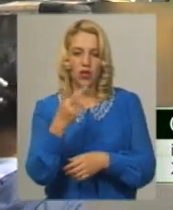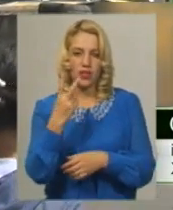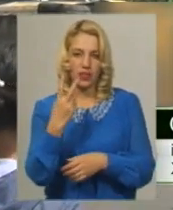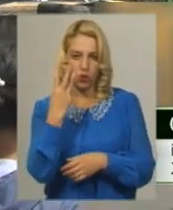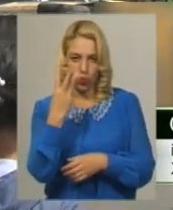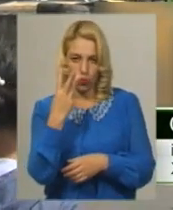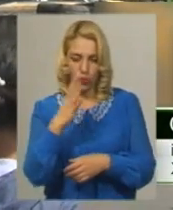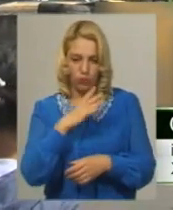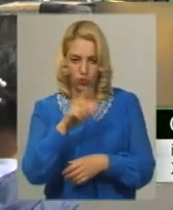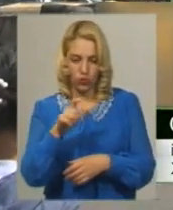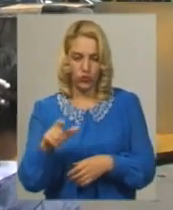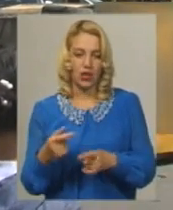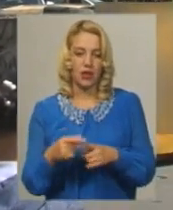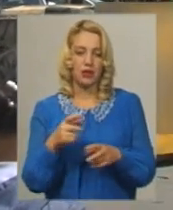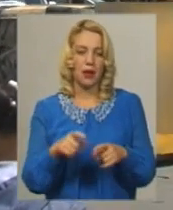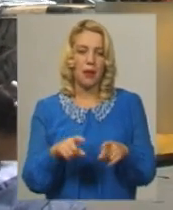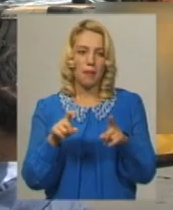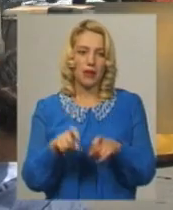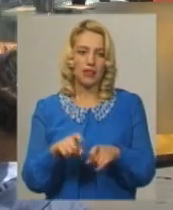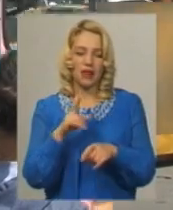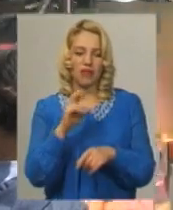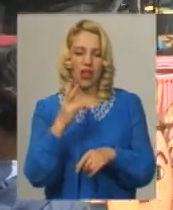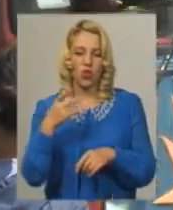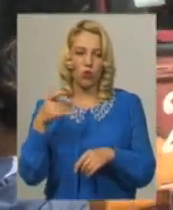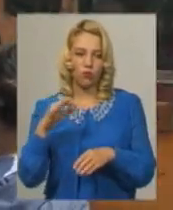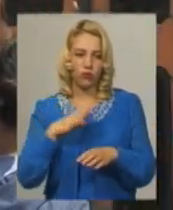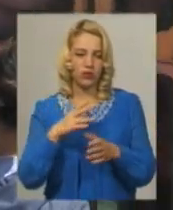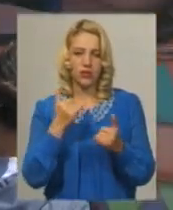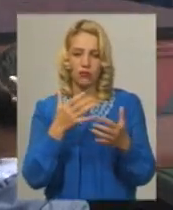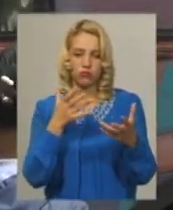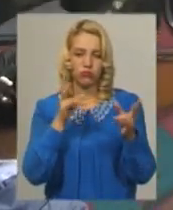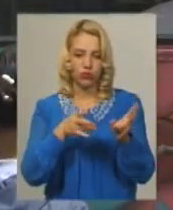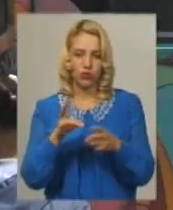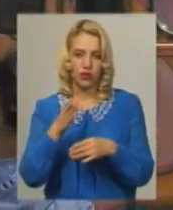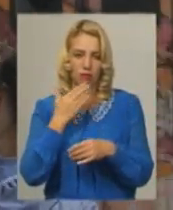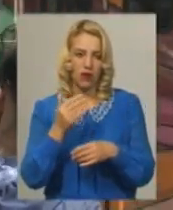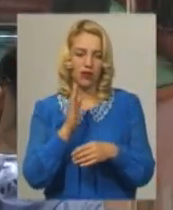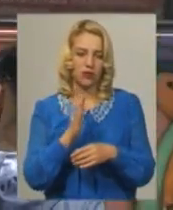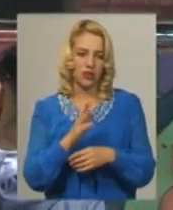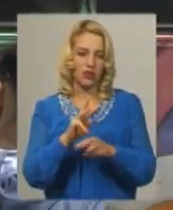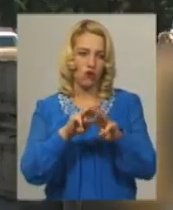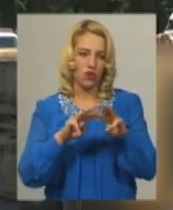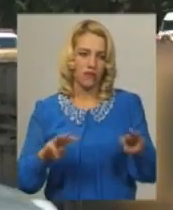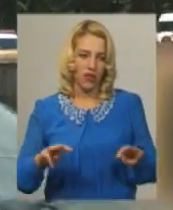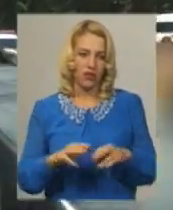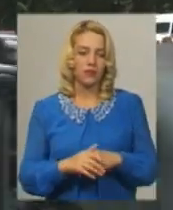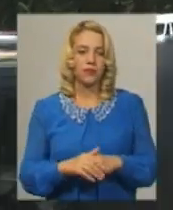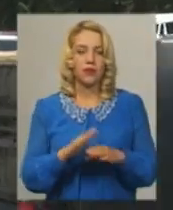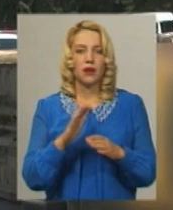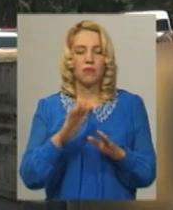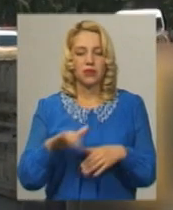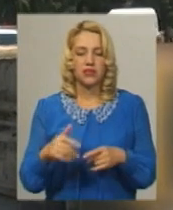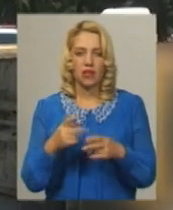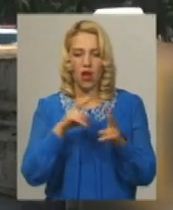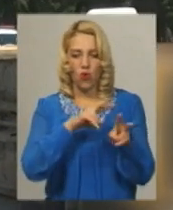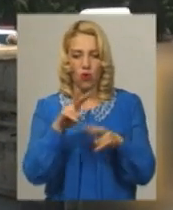ще була в «Рено Кенго». На даний момент ніхто не постраждав, лише водій «Фольксваген Туарег». Після